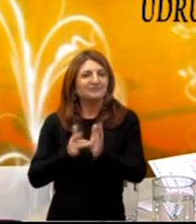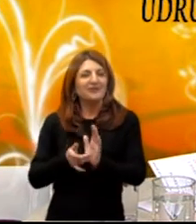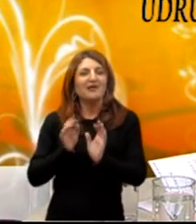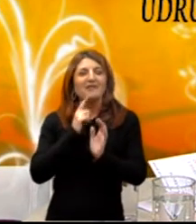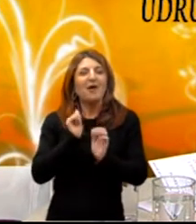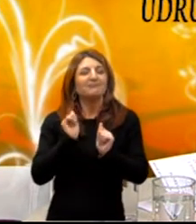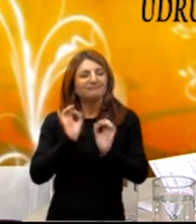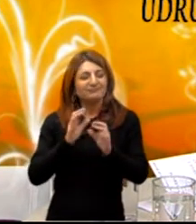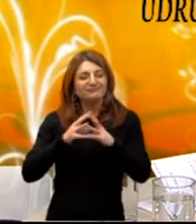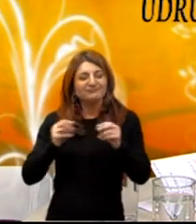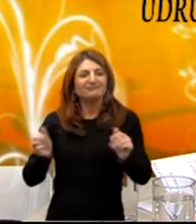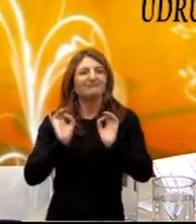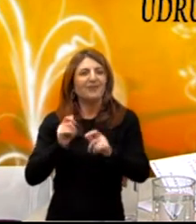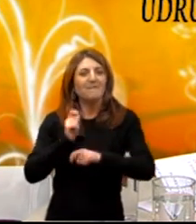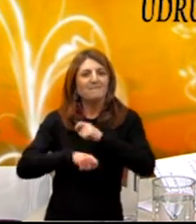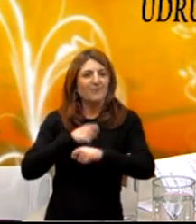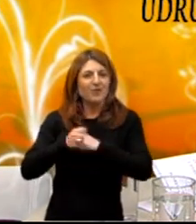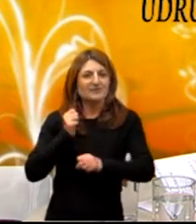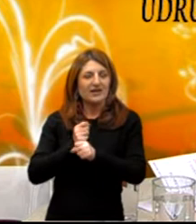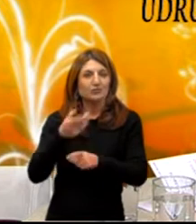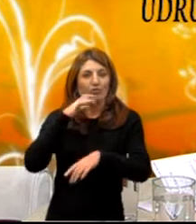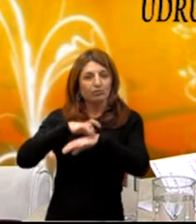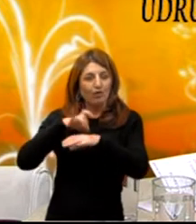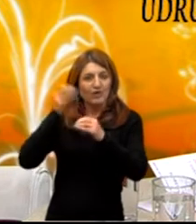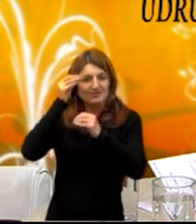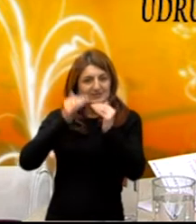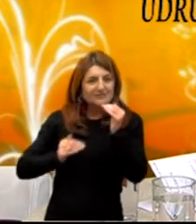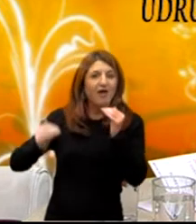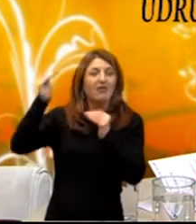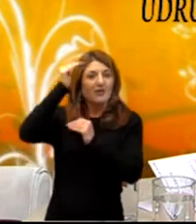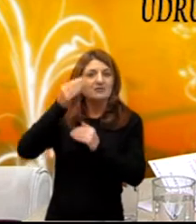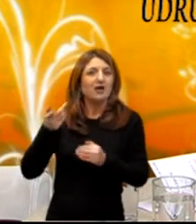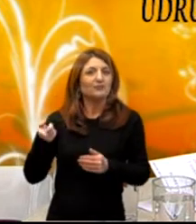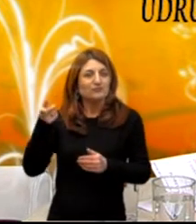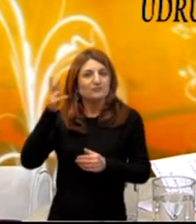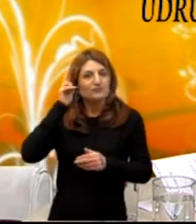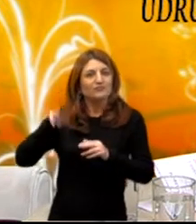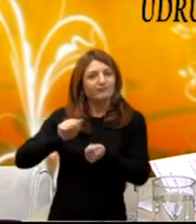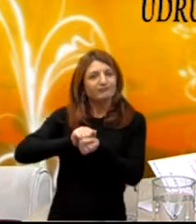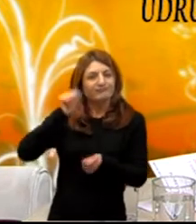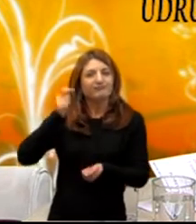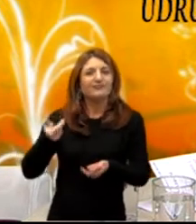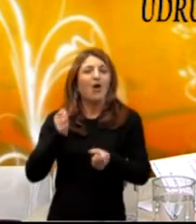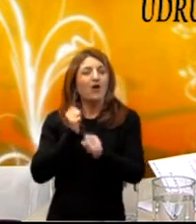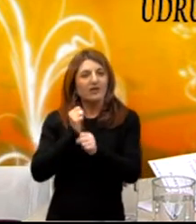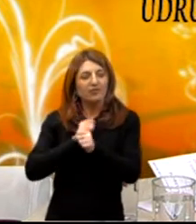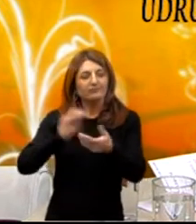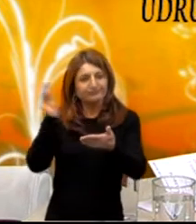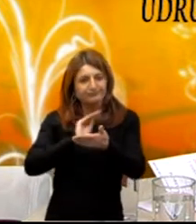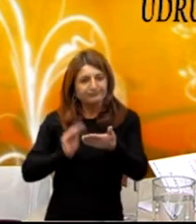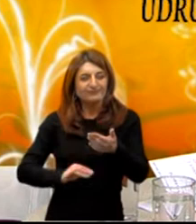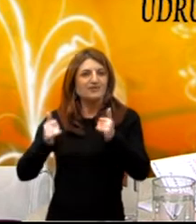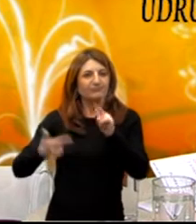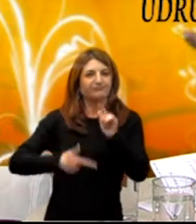takvim finim poslom bavi, sigurno i doktor znanosti, znači vi ste čak imali neke velike radove da bi